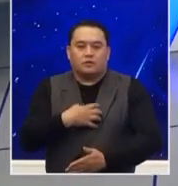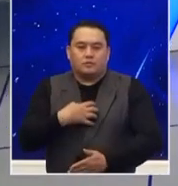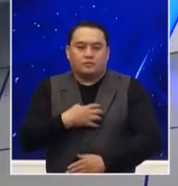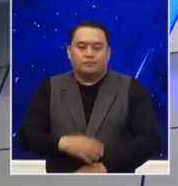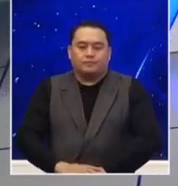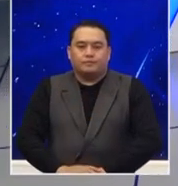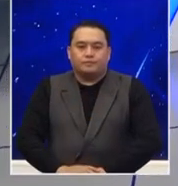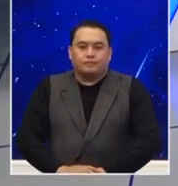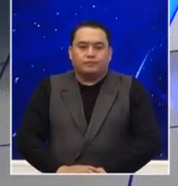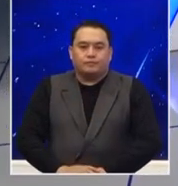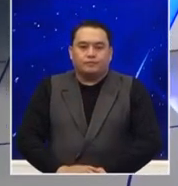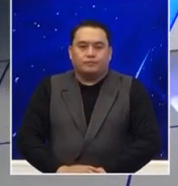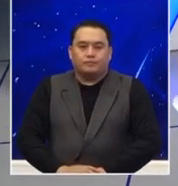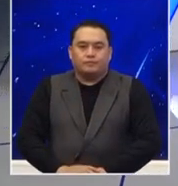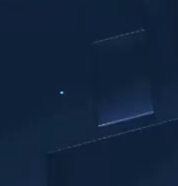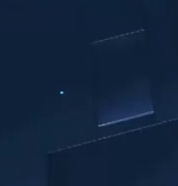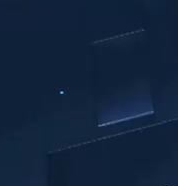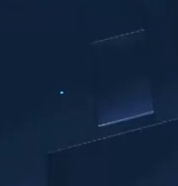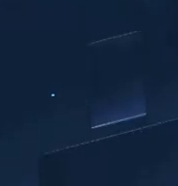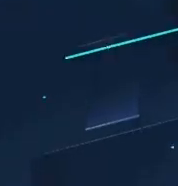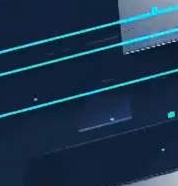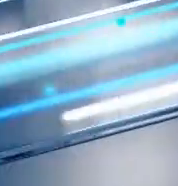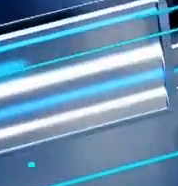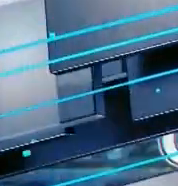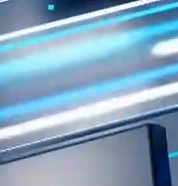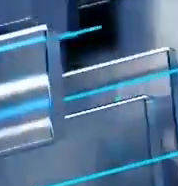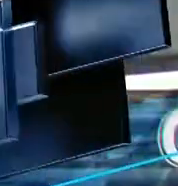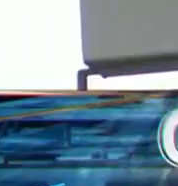начале выпуска коротко о самом главном.